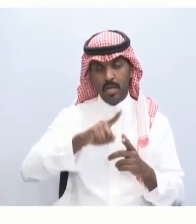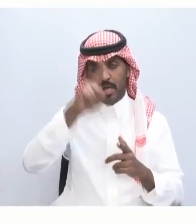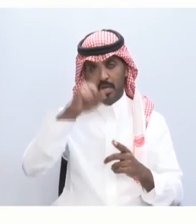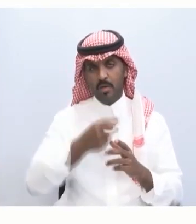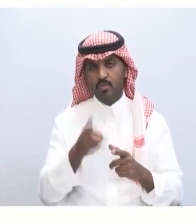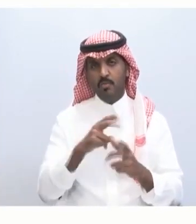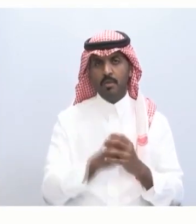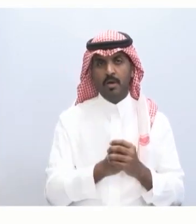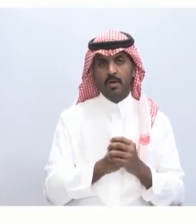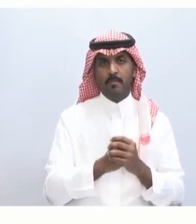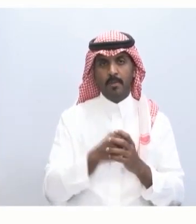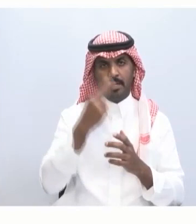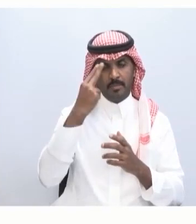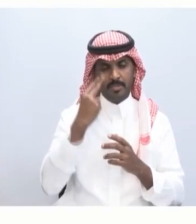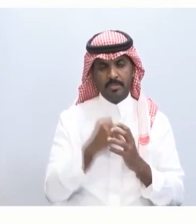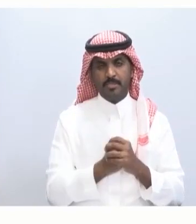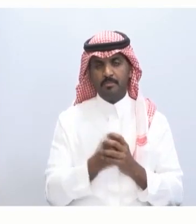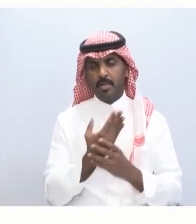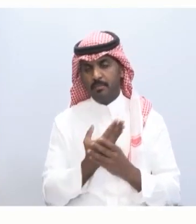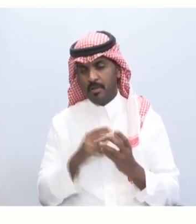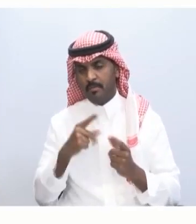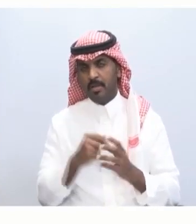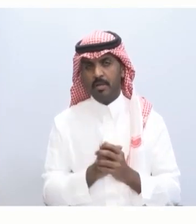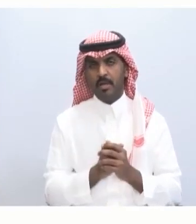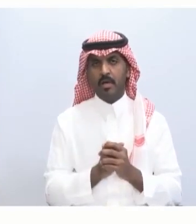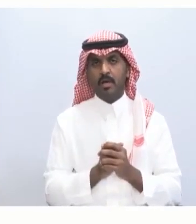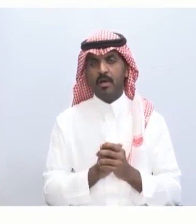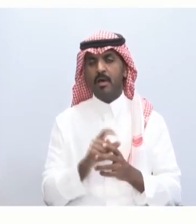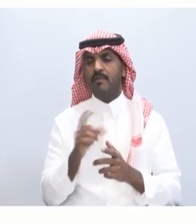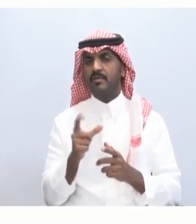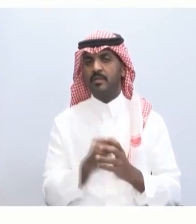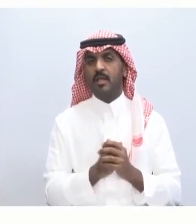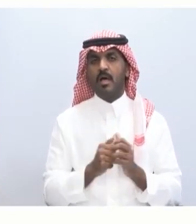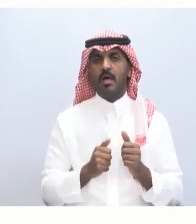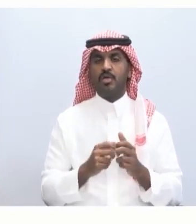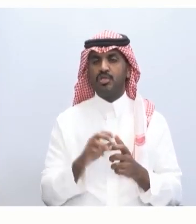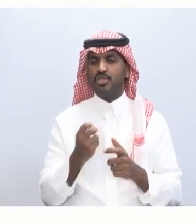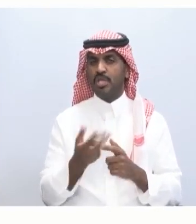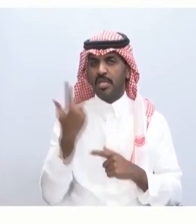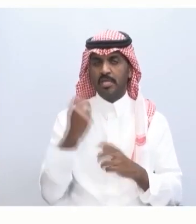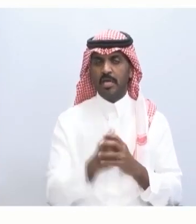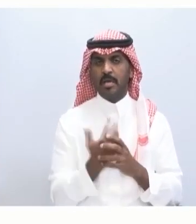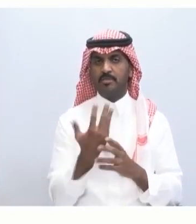لعبد العزيز بن عبد الرحمن بن فيصل ال سعود في تاريخ 5 شوال